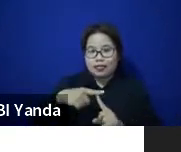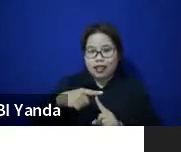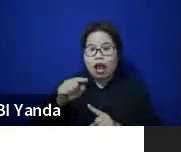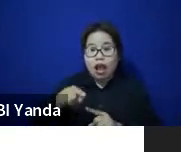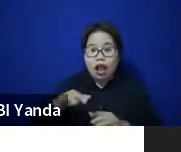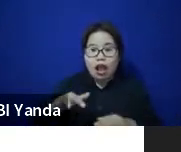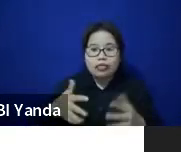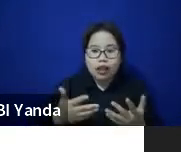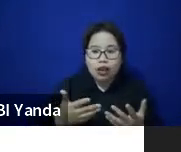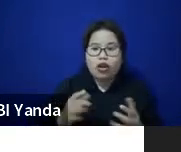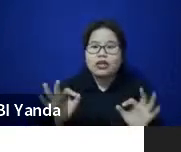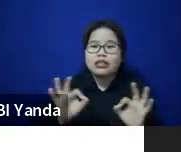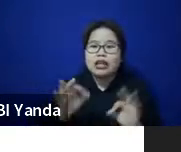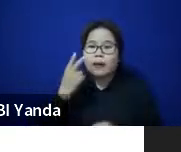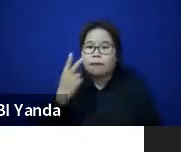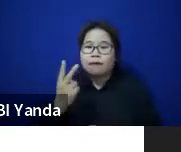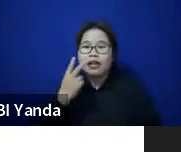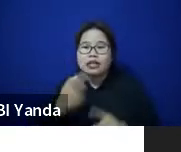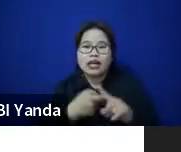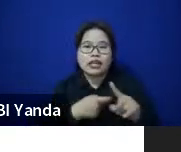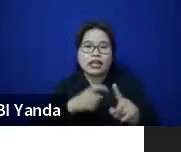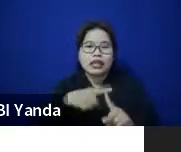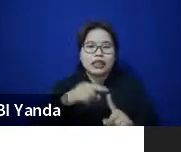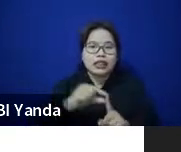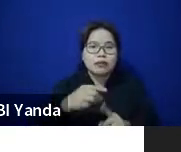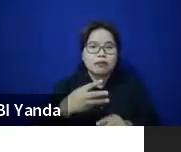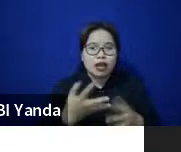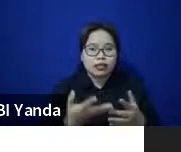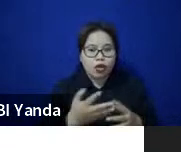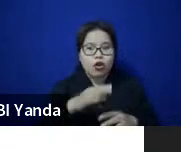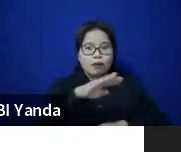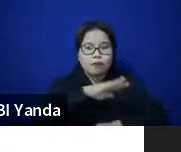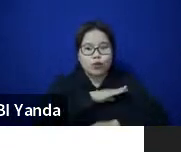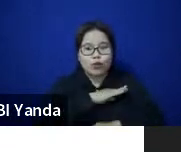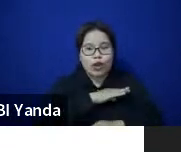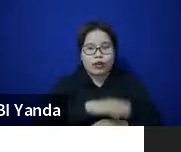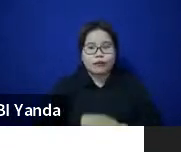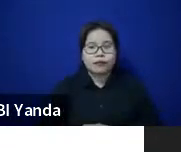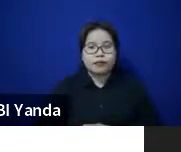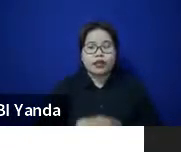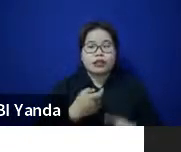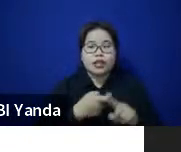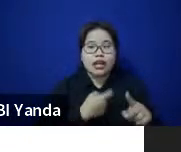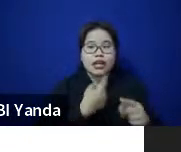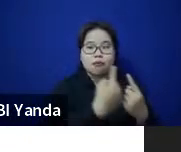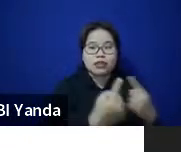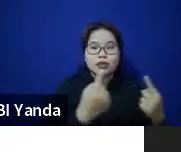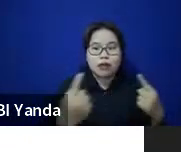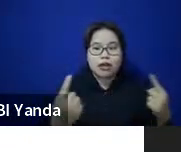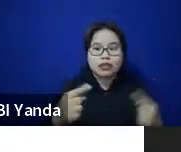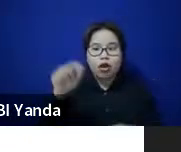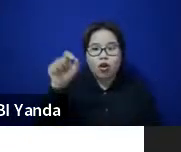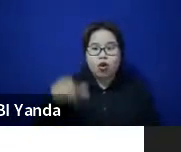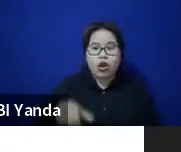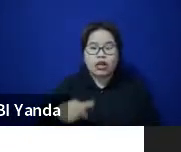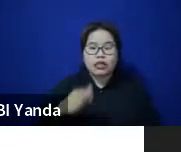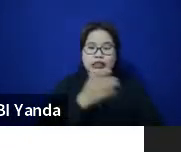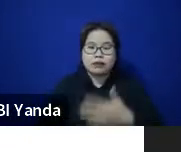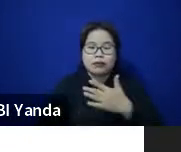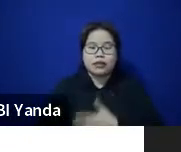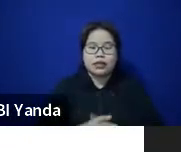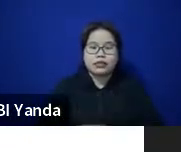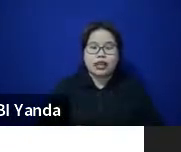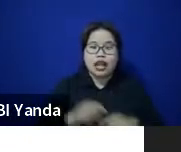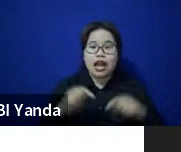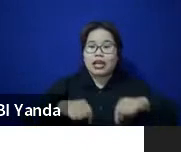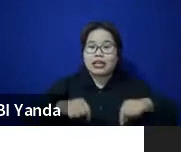dan tanpa melihat tipe-tipe ataupun kebutuhan yang dibutuhkan oleh masing-masing orang dengan disabilitas. Nah,